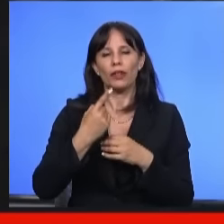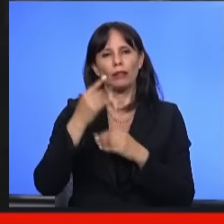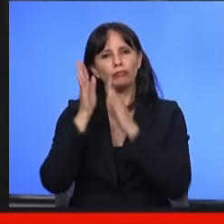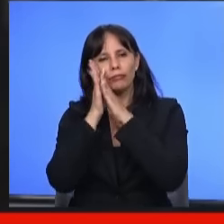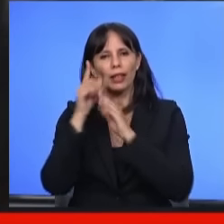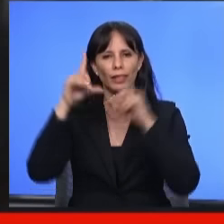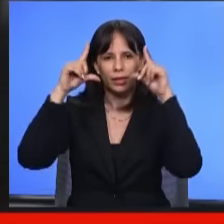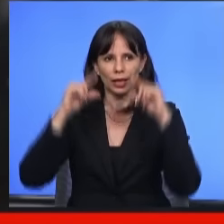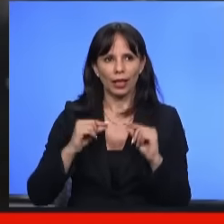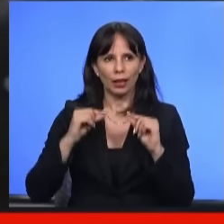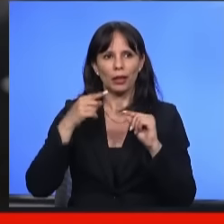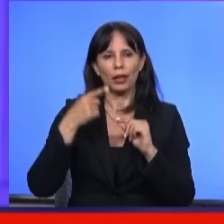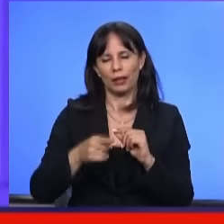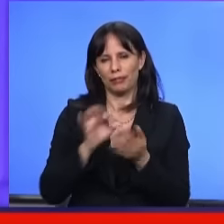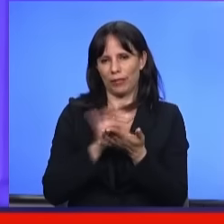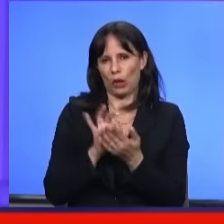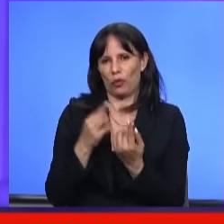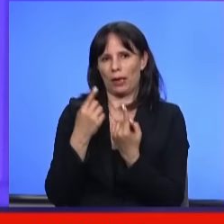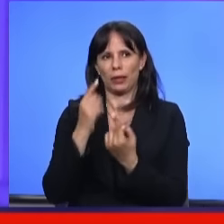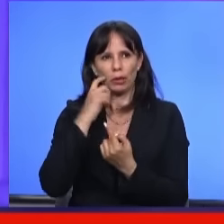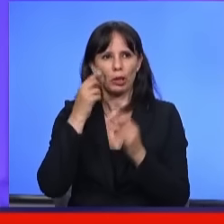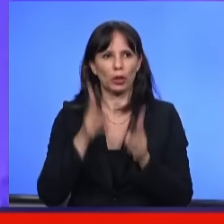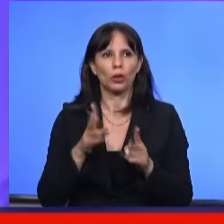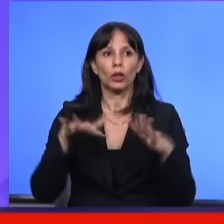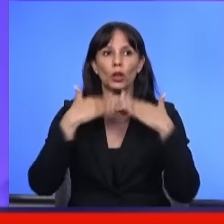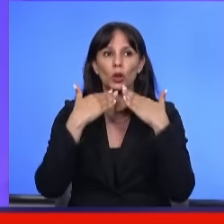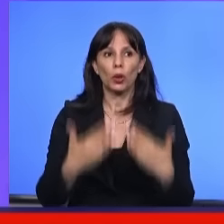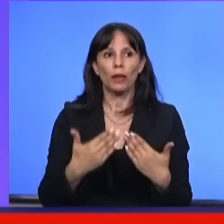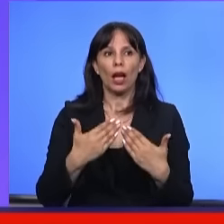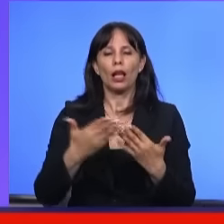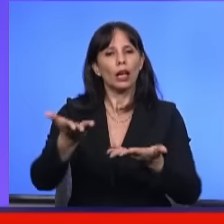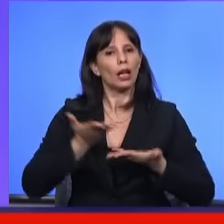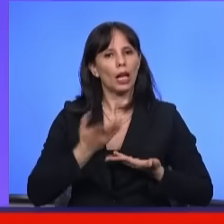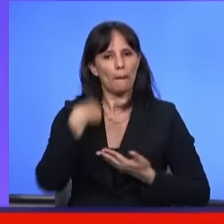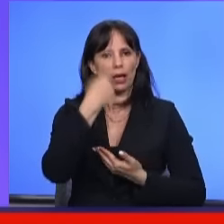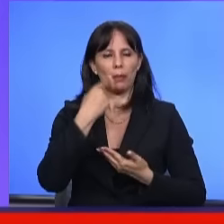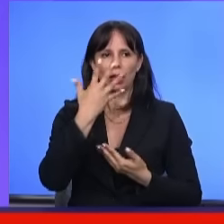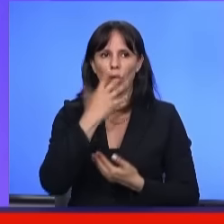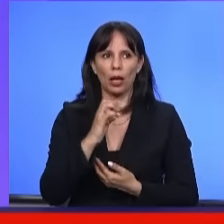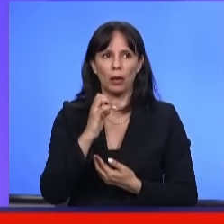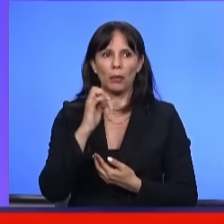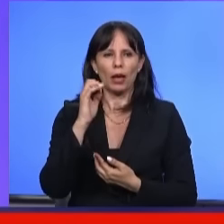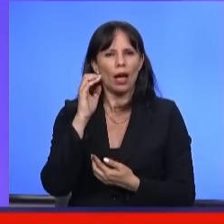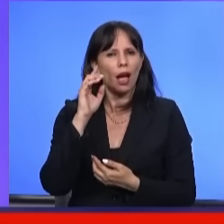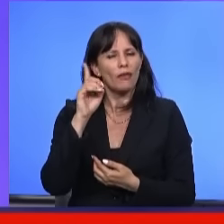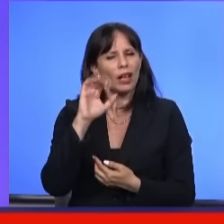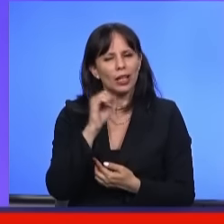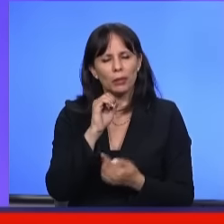כתבו מעצמם את הפאנצ'ליין. I want to thank you for the warm welcome. But please, not so loud.